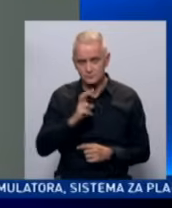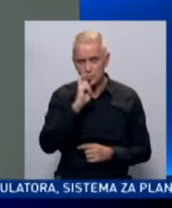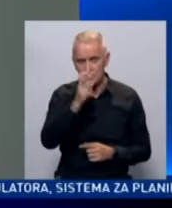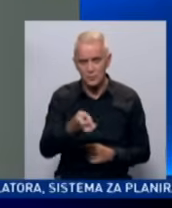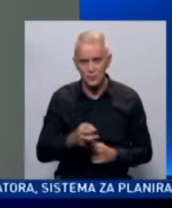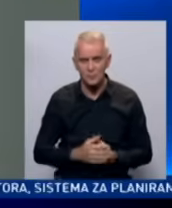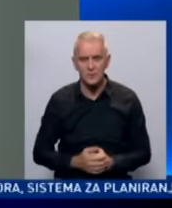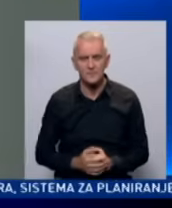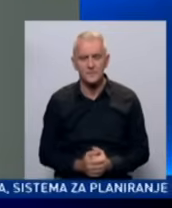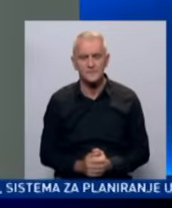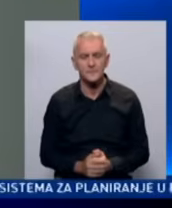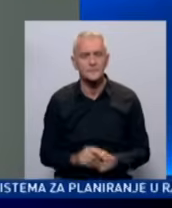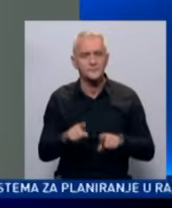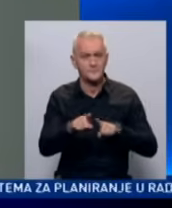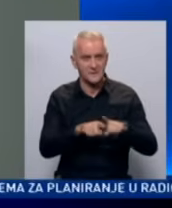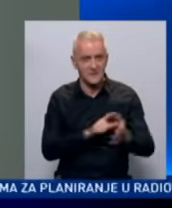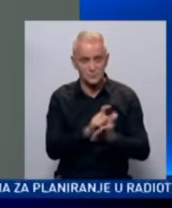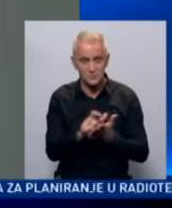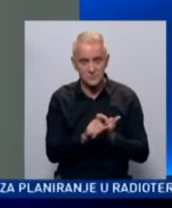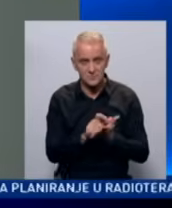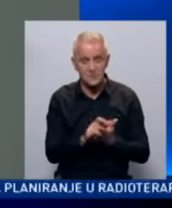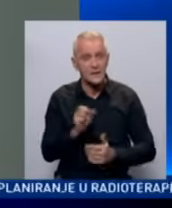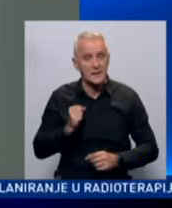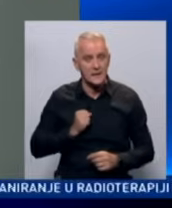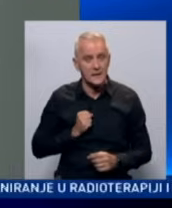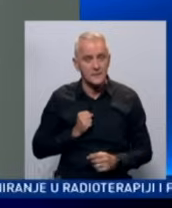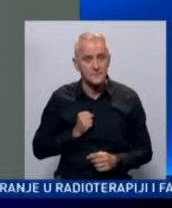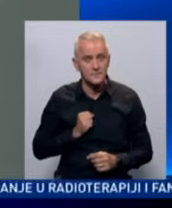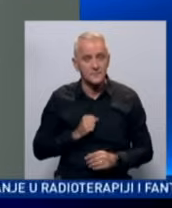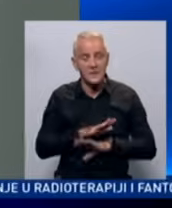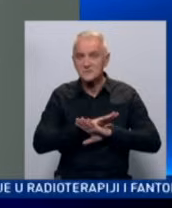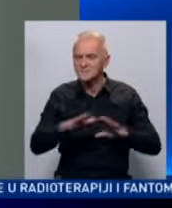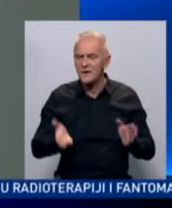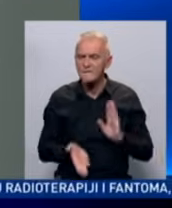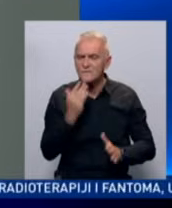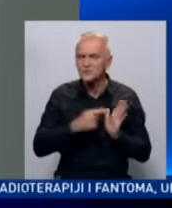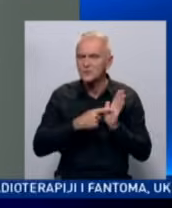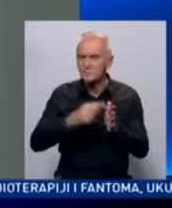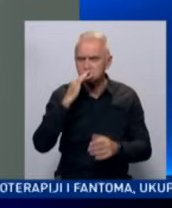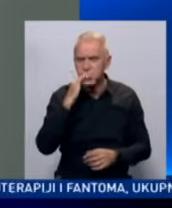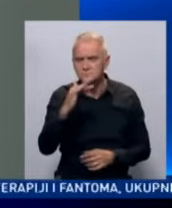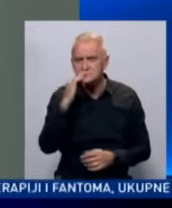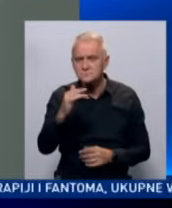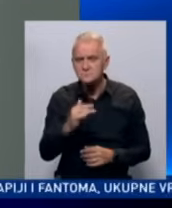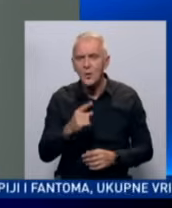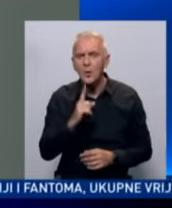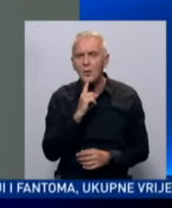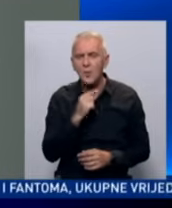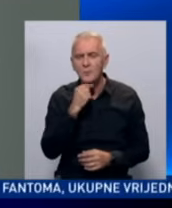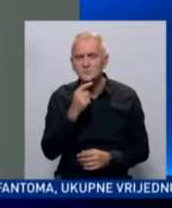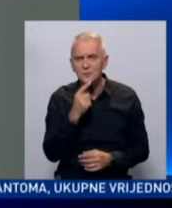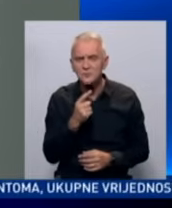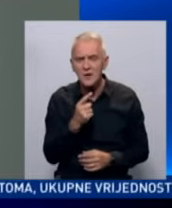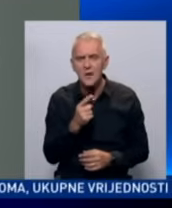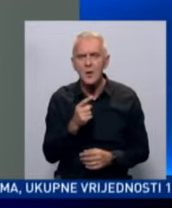dok istovremeno imate sve izraženiju retoriku kojima se osporava